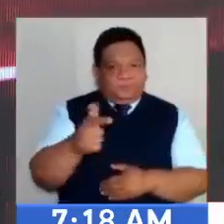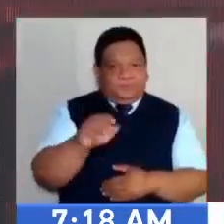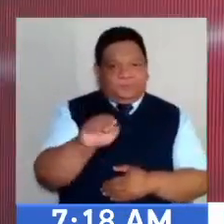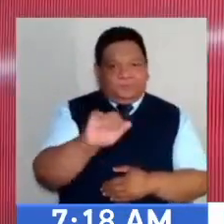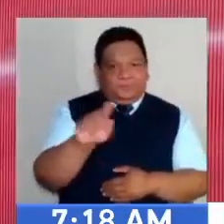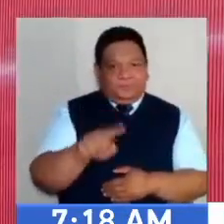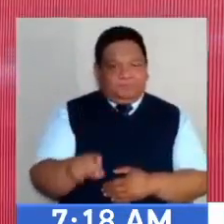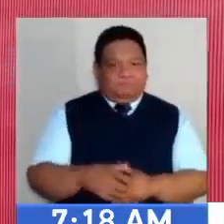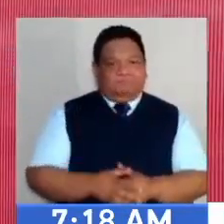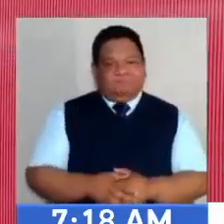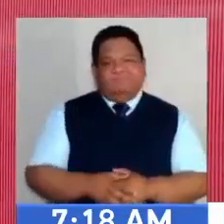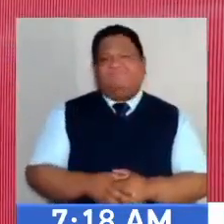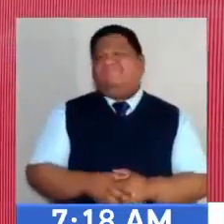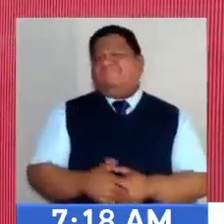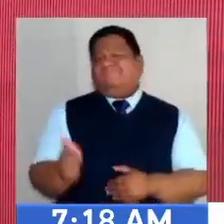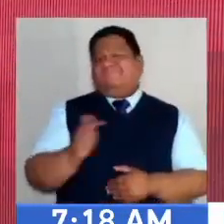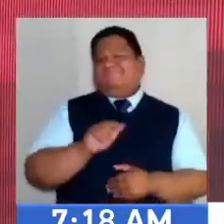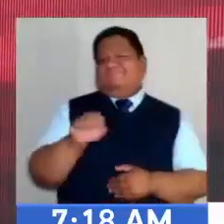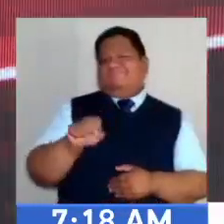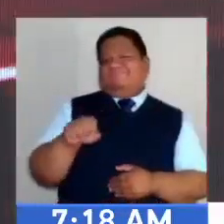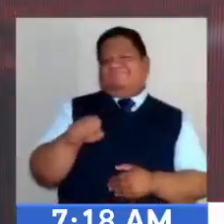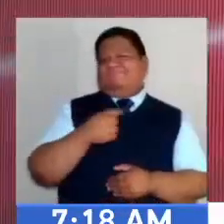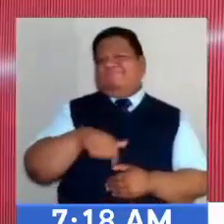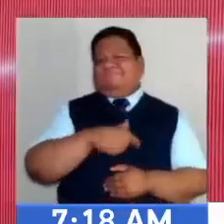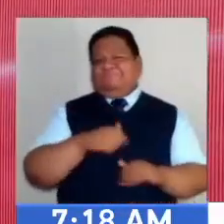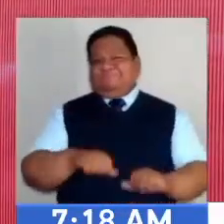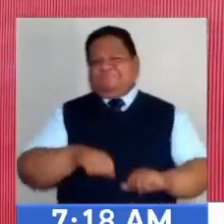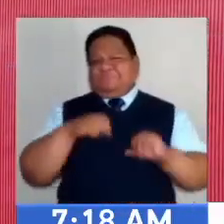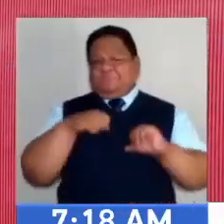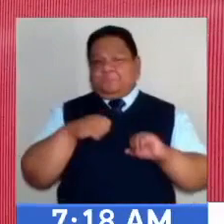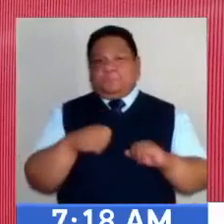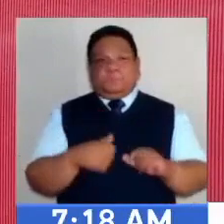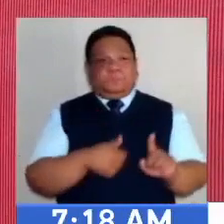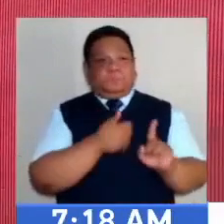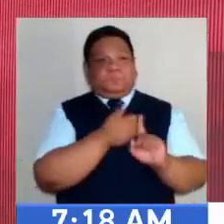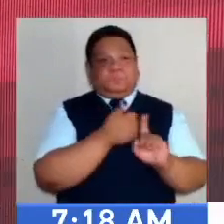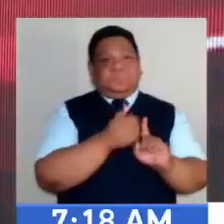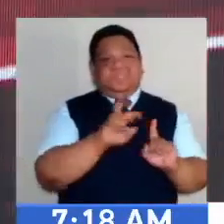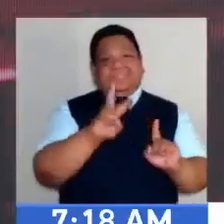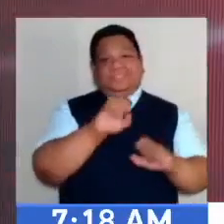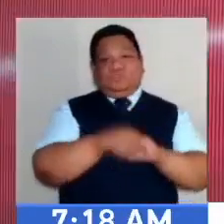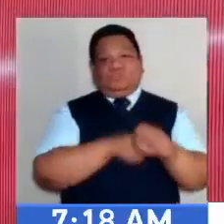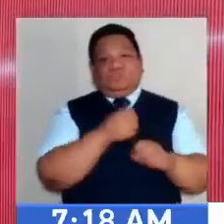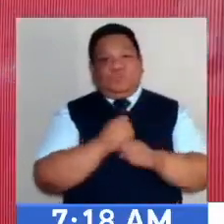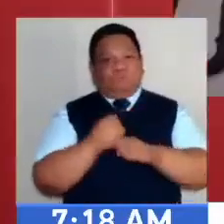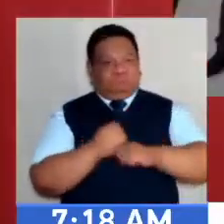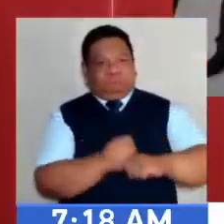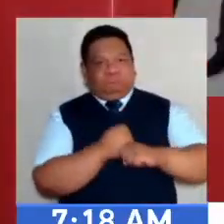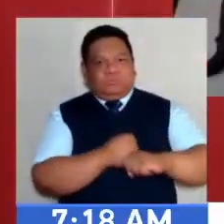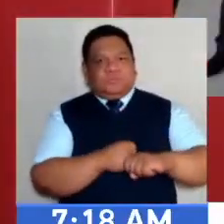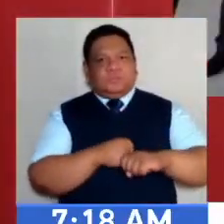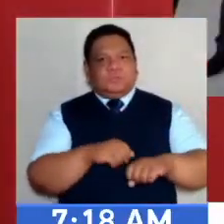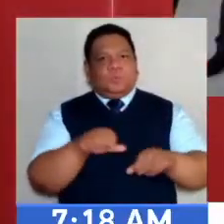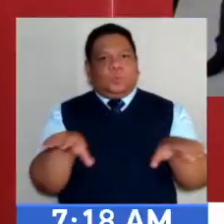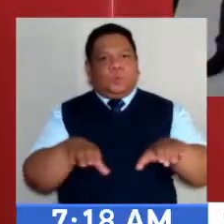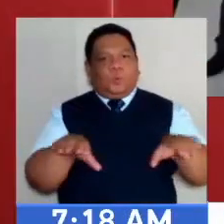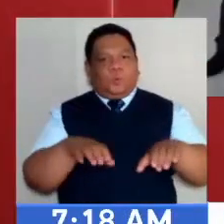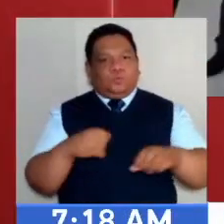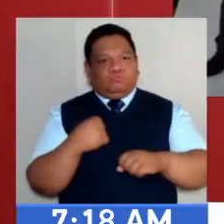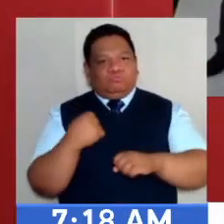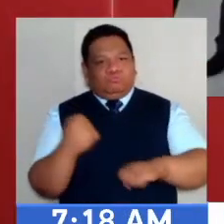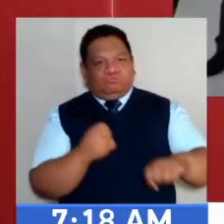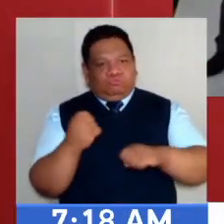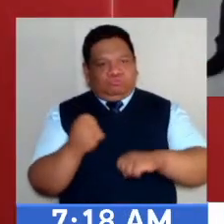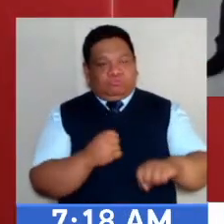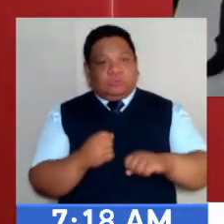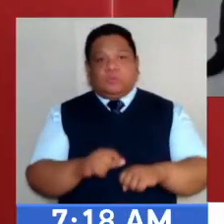mga manggagawa. 6 na taong pagiging janitress yan ang binibida ni Maylene Lianza. Sobrang grateful daw siya at ipinagmamalaki niya